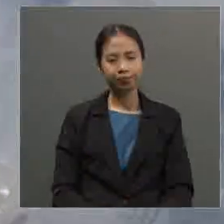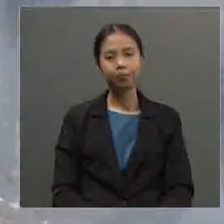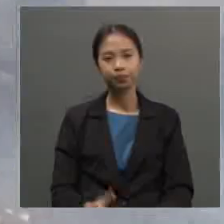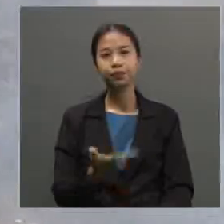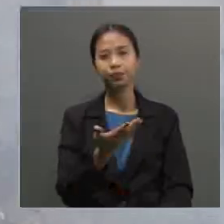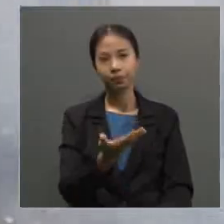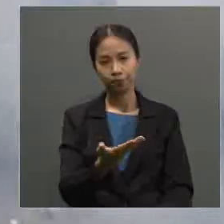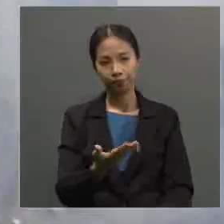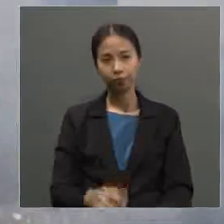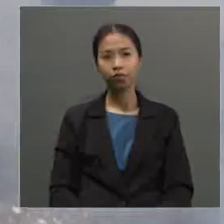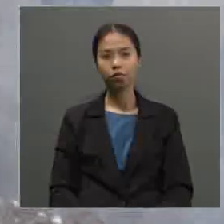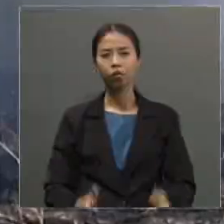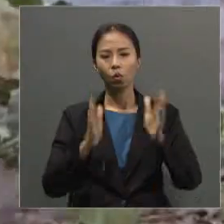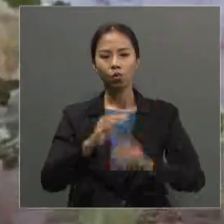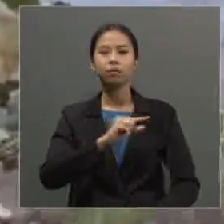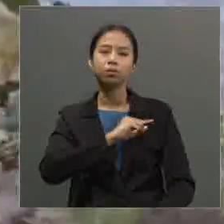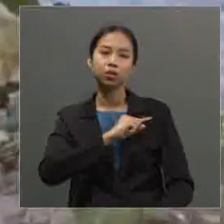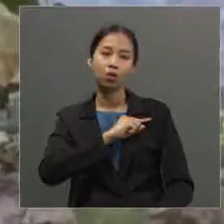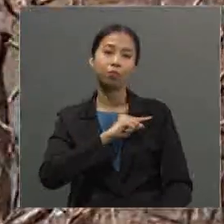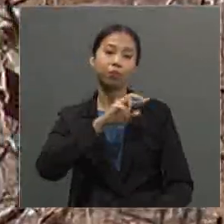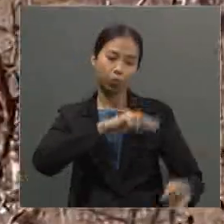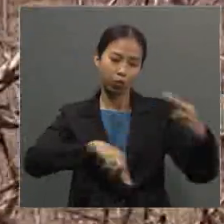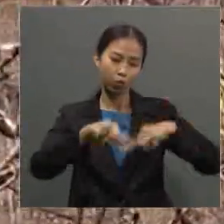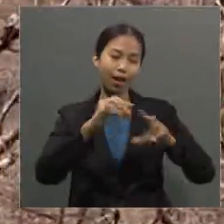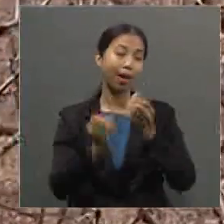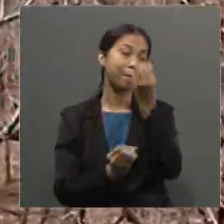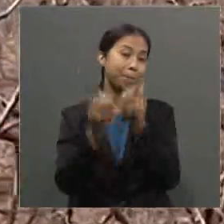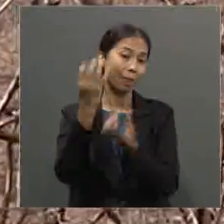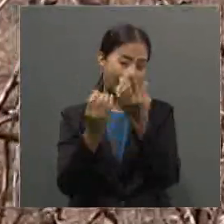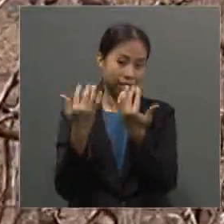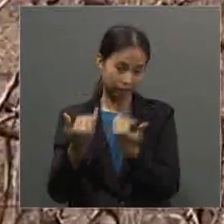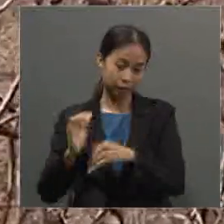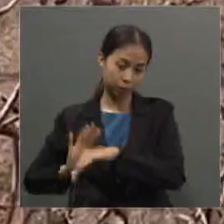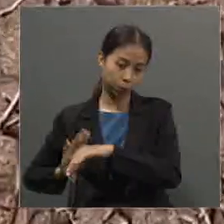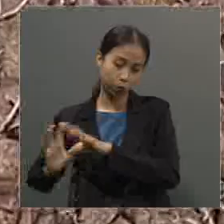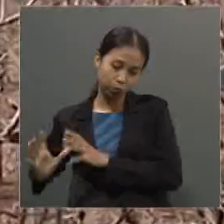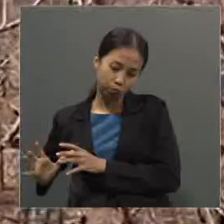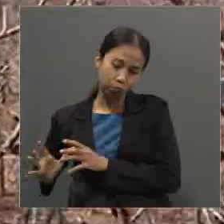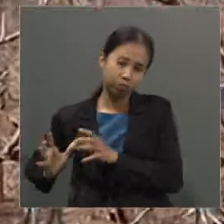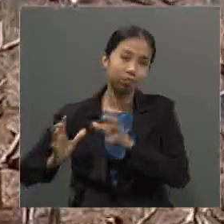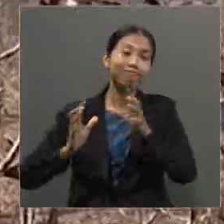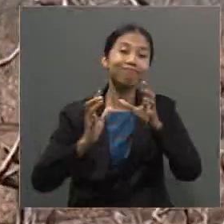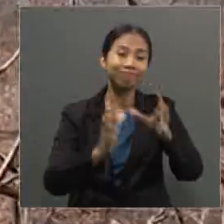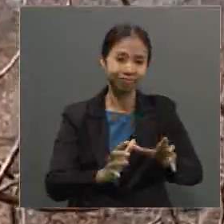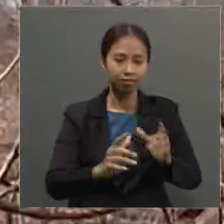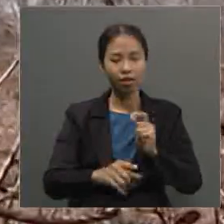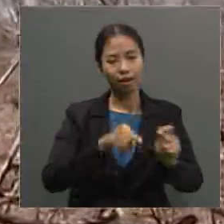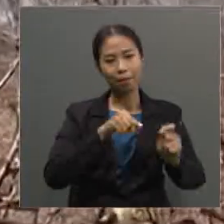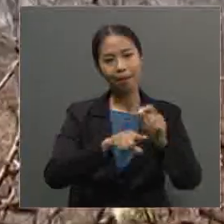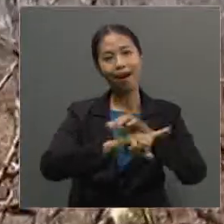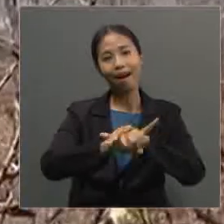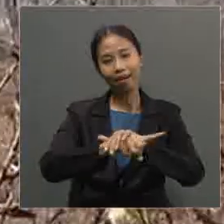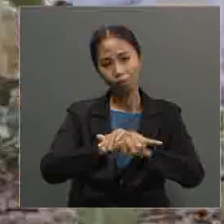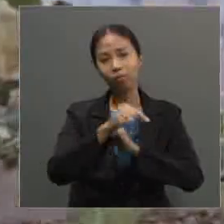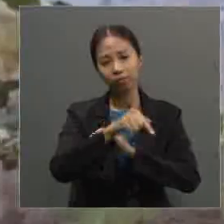หน้าที่หน่วยป้องกันรักษาป่าที่ 13สันป่าตองก็ระดมกำลังเจ้าหน้าที่อุทยานแห่งชาติออกขานอำเภอหางดงตำรวจภูธร